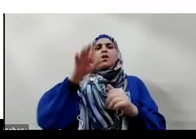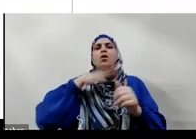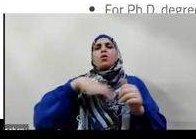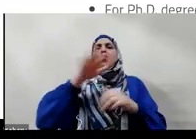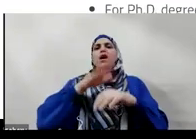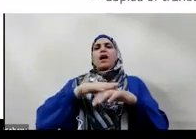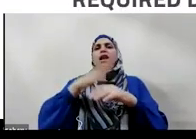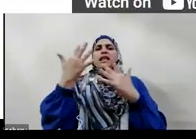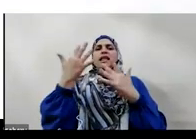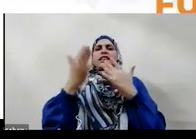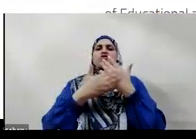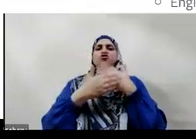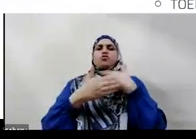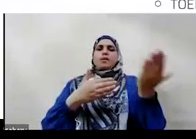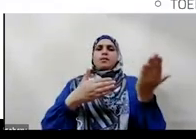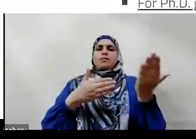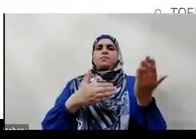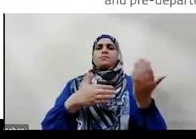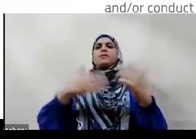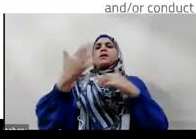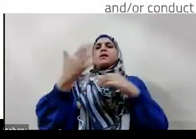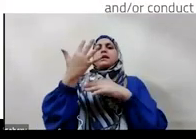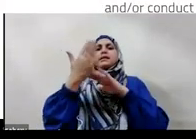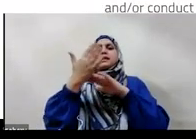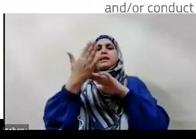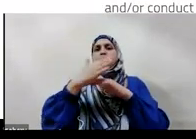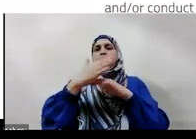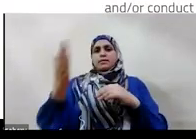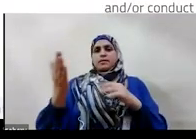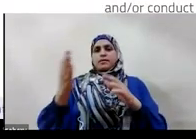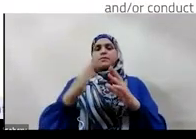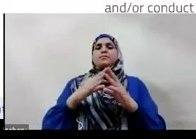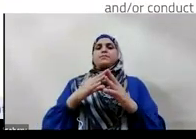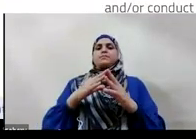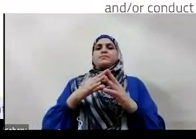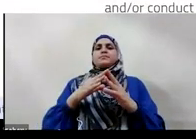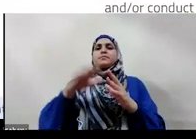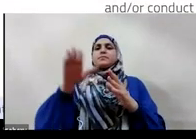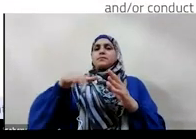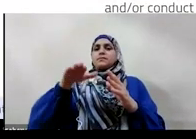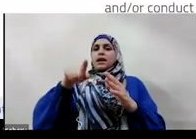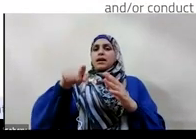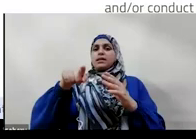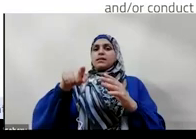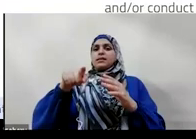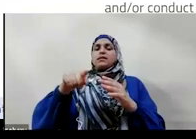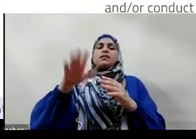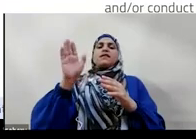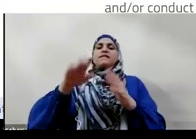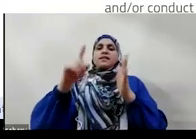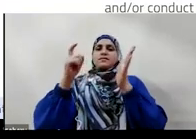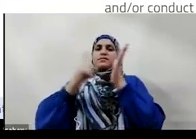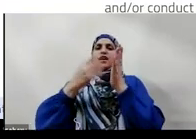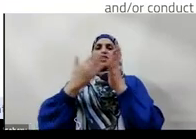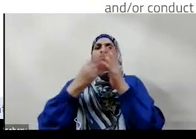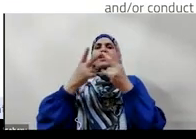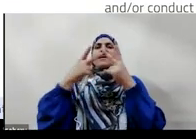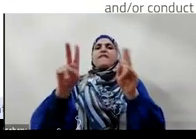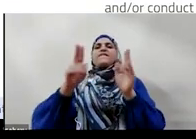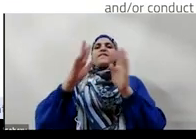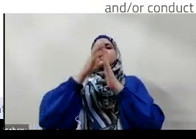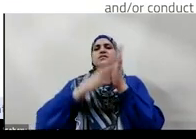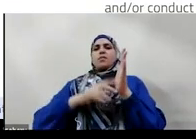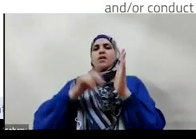الشمال. على إيدي اليمين تحت هلاقي click here to start an application، ده